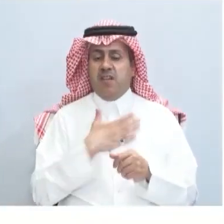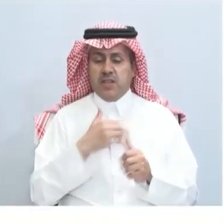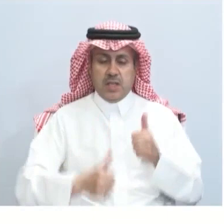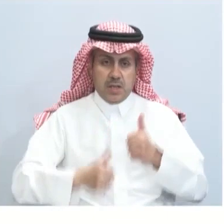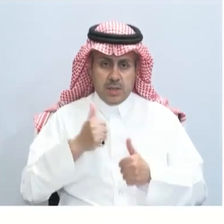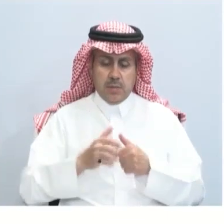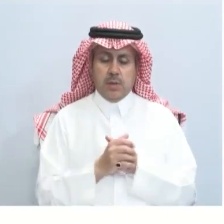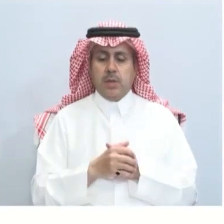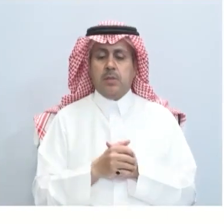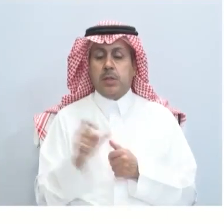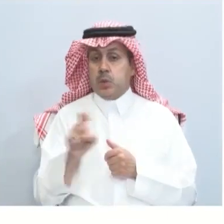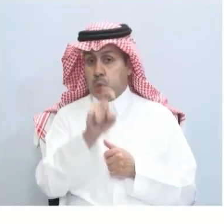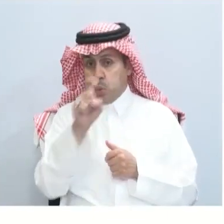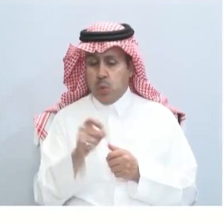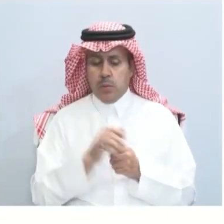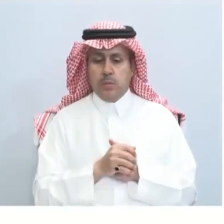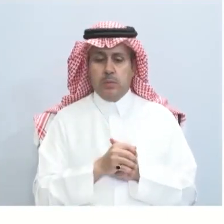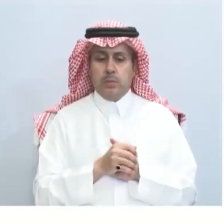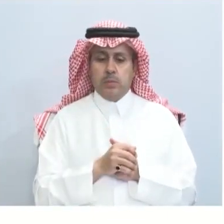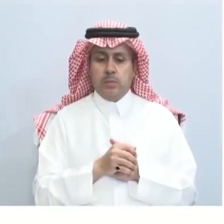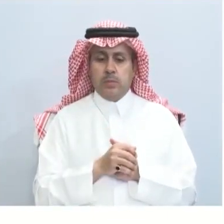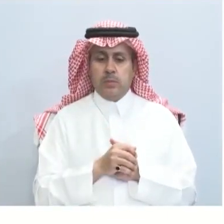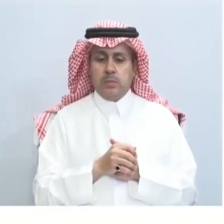نفسك بسؤال نطرحه